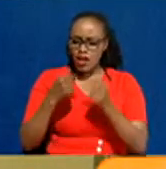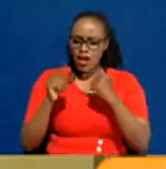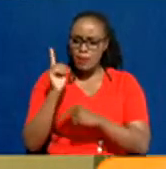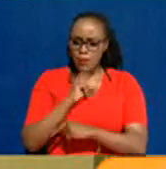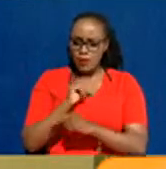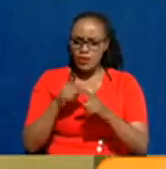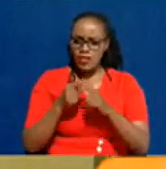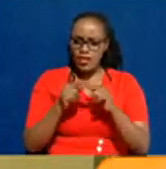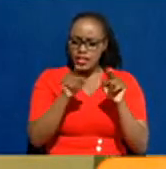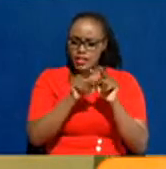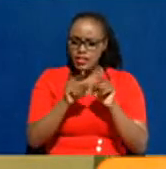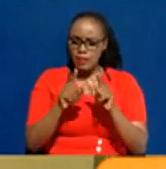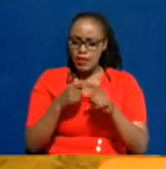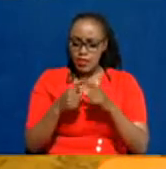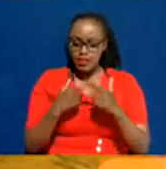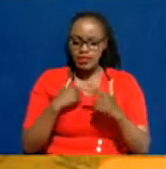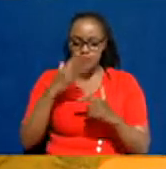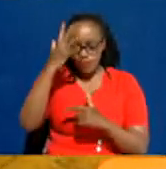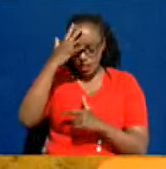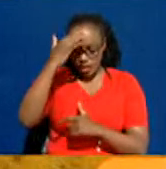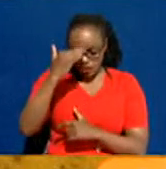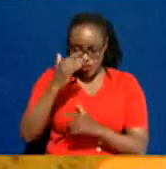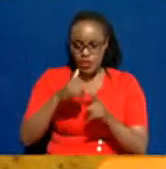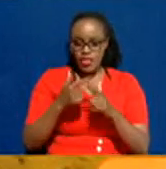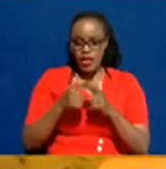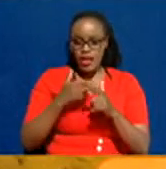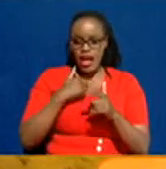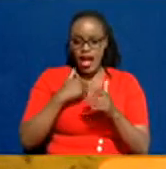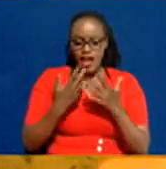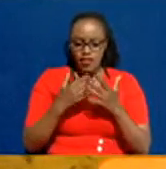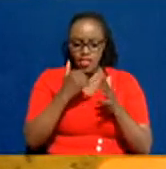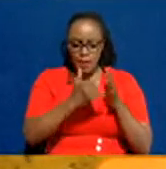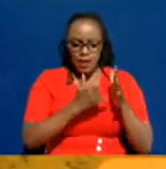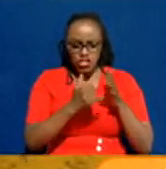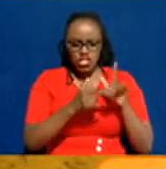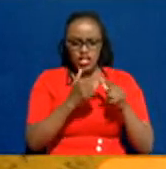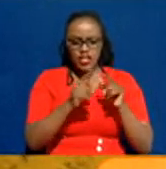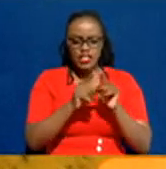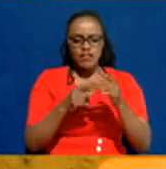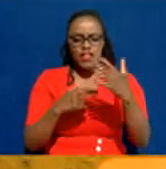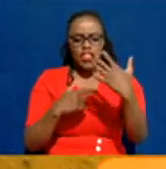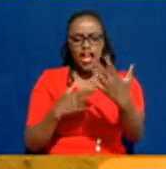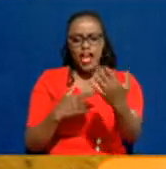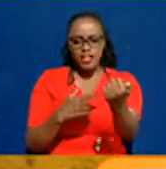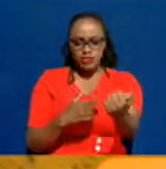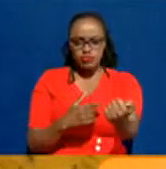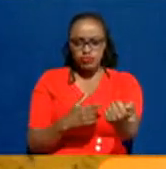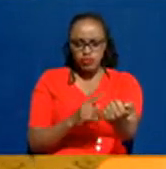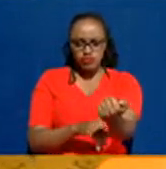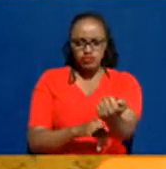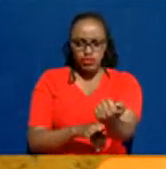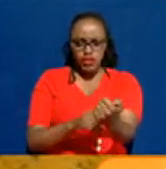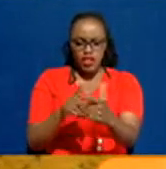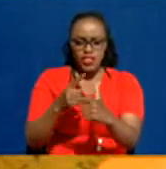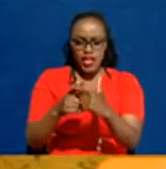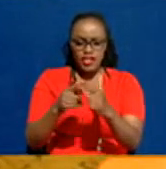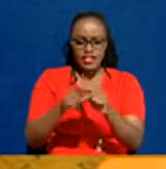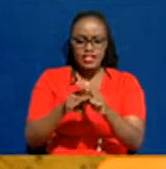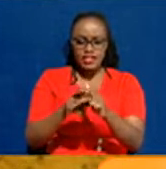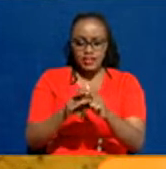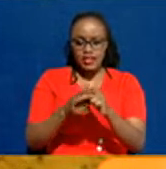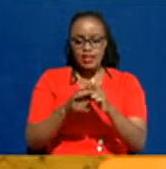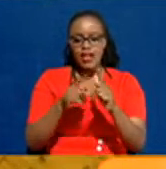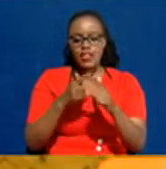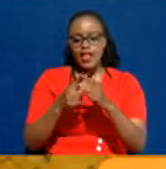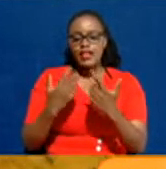he sort of did like this. Then I had a machine. He put out his hand and put it the wrong way. Then he turned and put